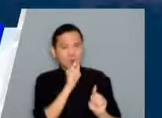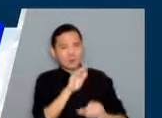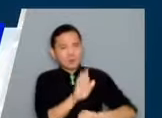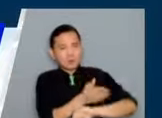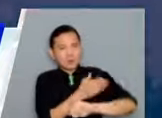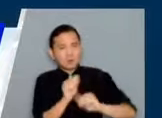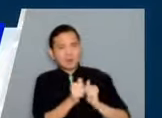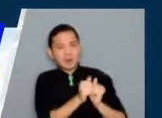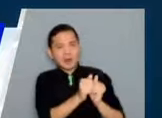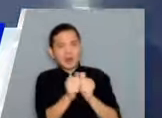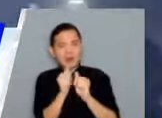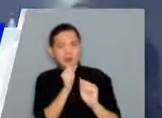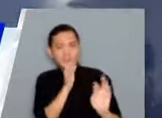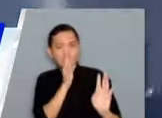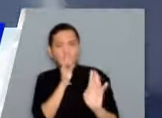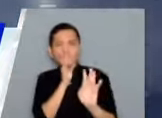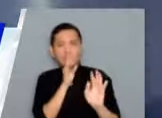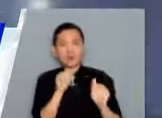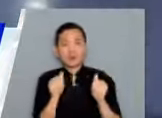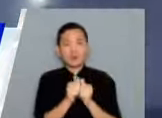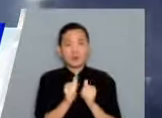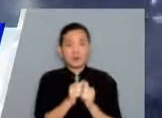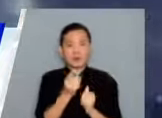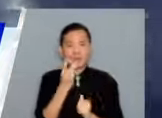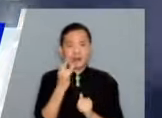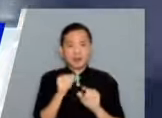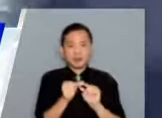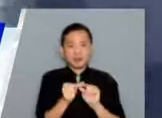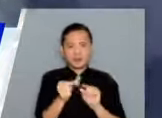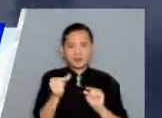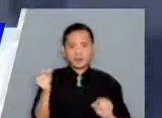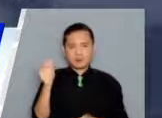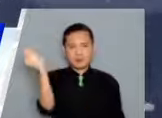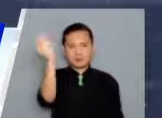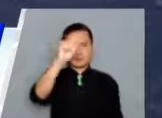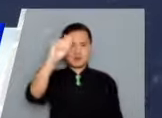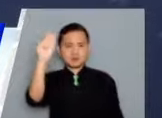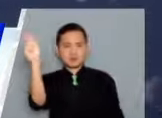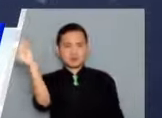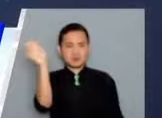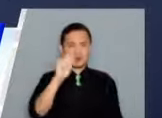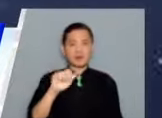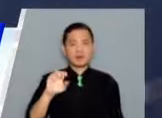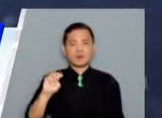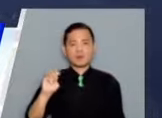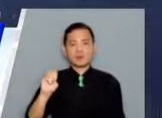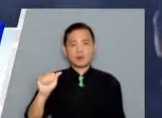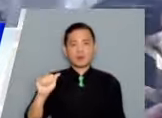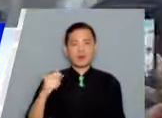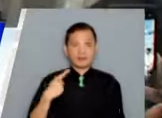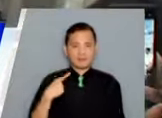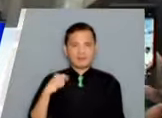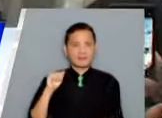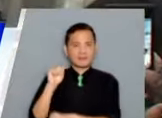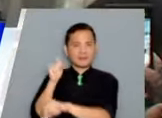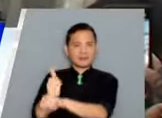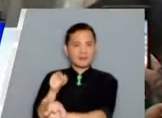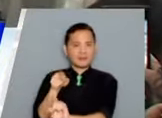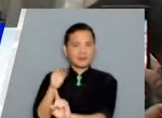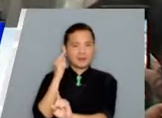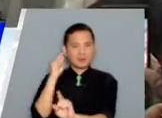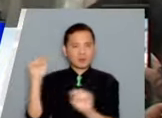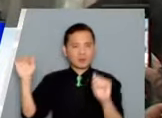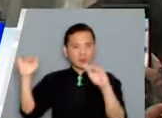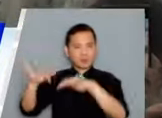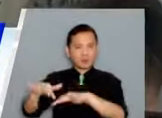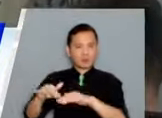ang kanilang light sticks. Ang Our Dream FanCon sa Mall of Asia Arena, first stop nila sa Asia. Sobra, namiss ko